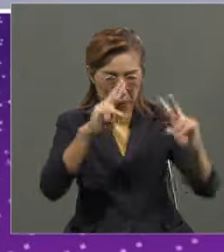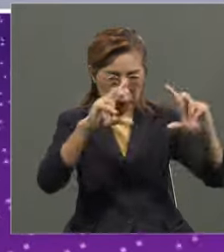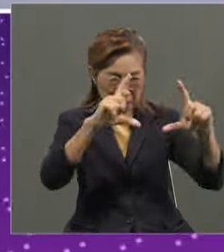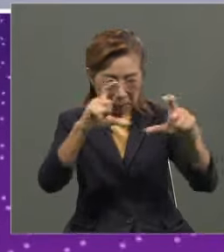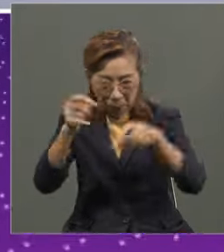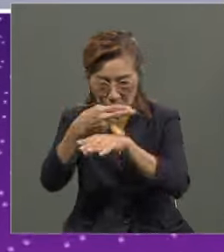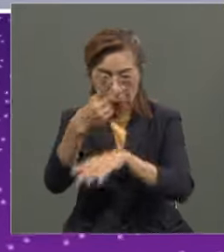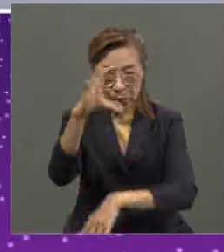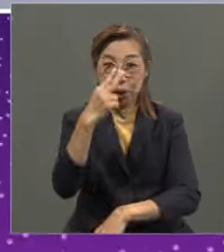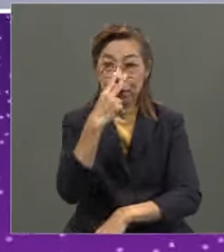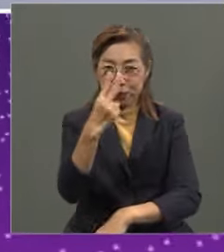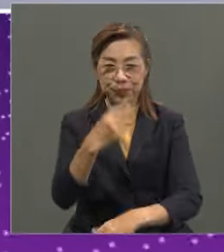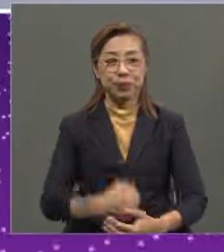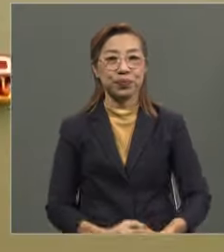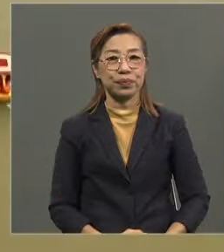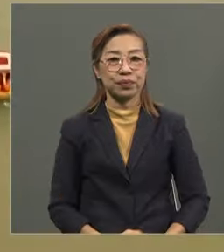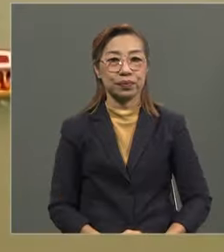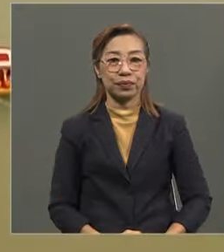มกันอีกครั้งหนึ่งครับ